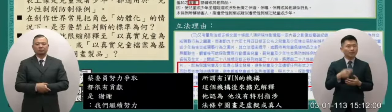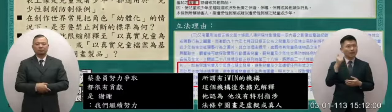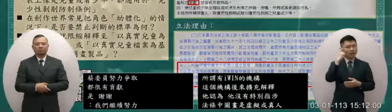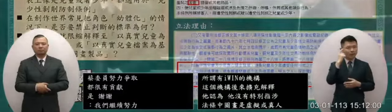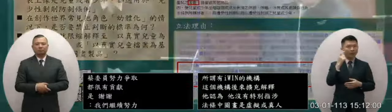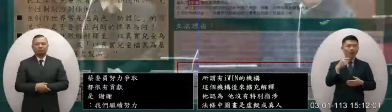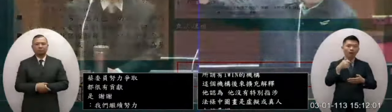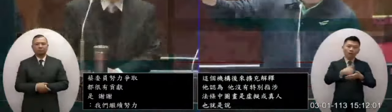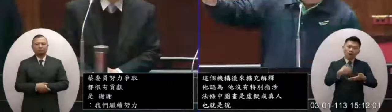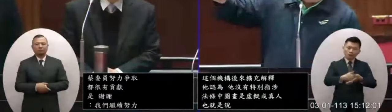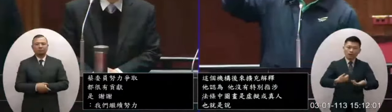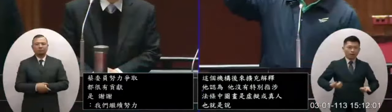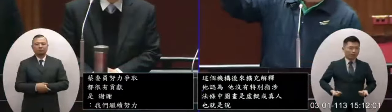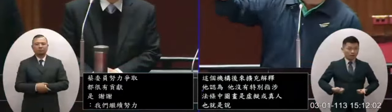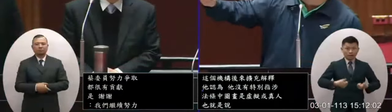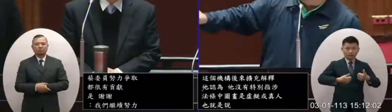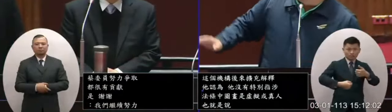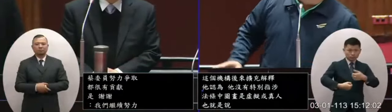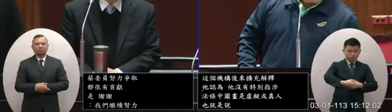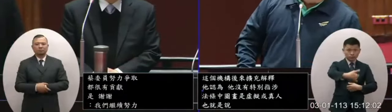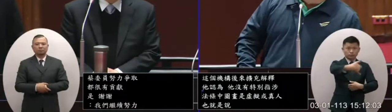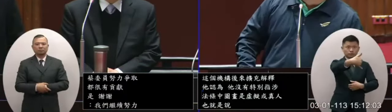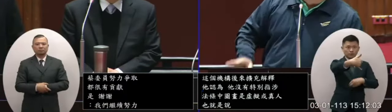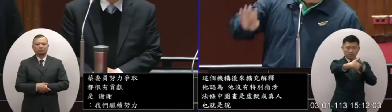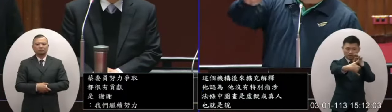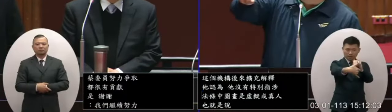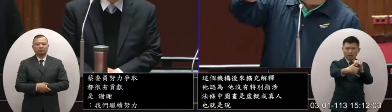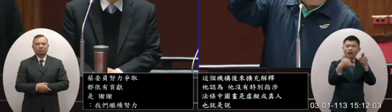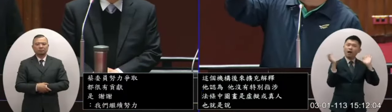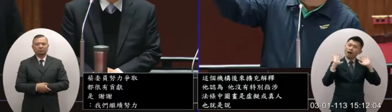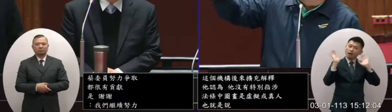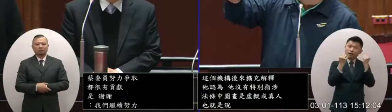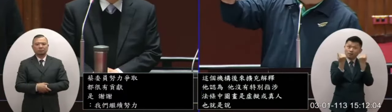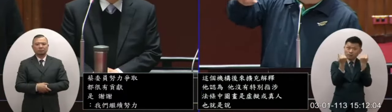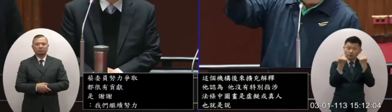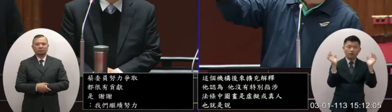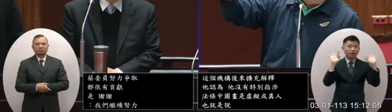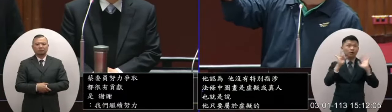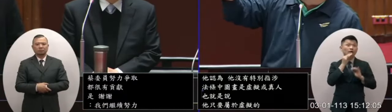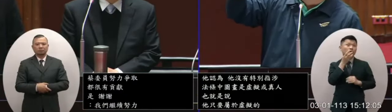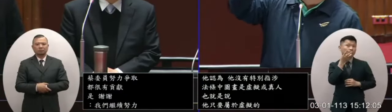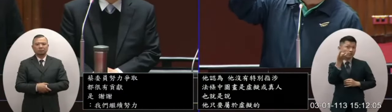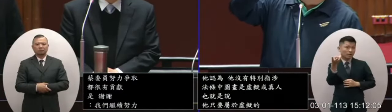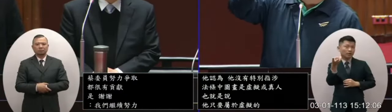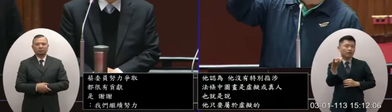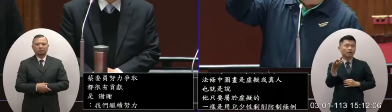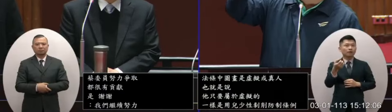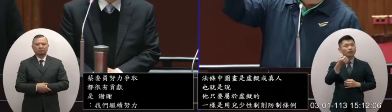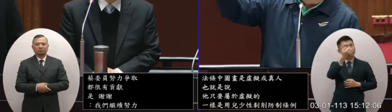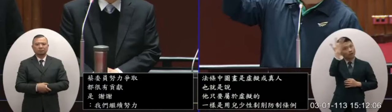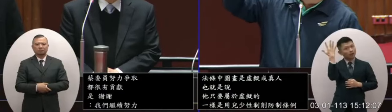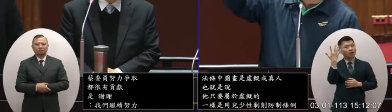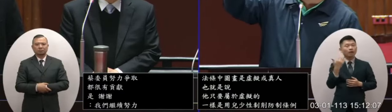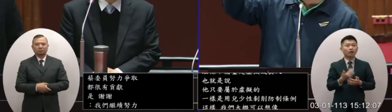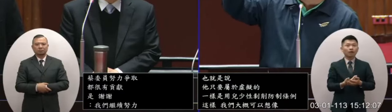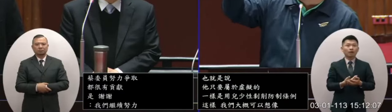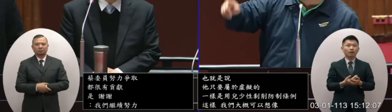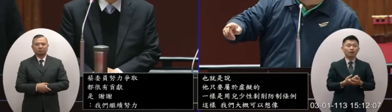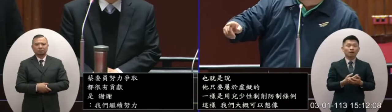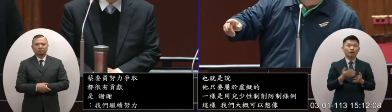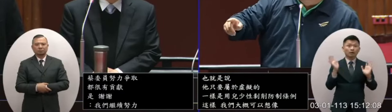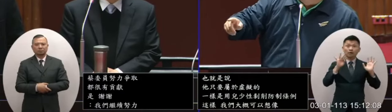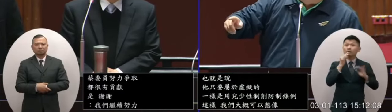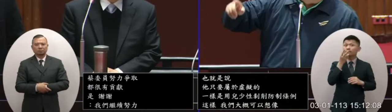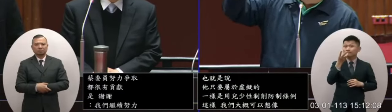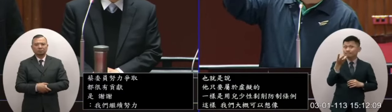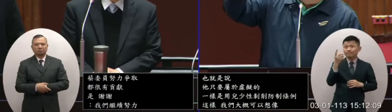人物虚拟的人物他只要看起来像小朋友，看起来像儿少，也不用说小朋友所谓的儿少是指十八岁以